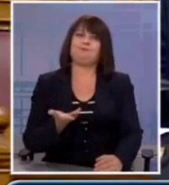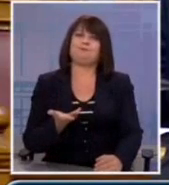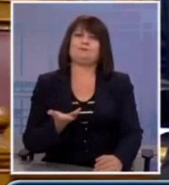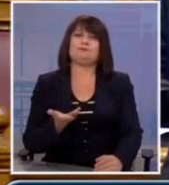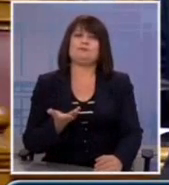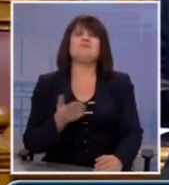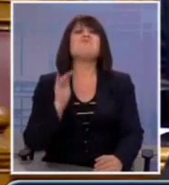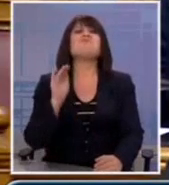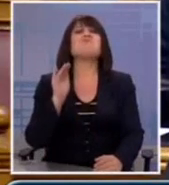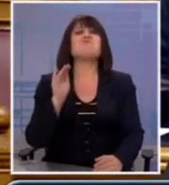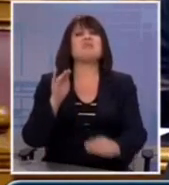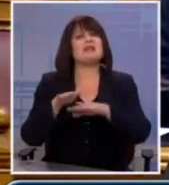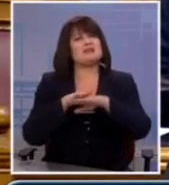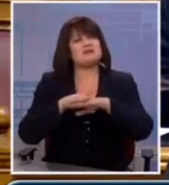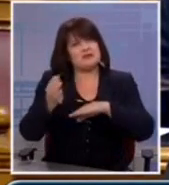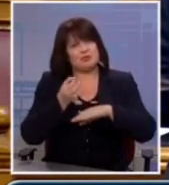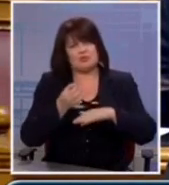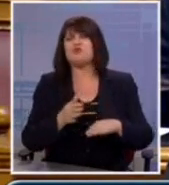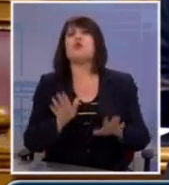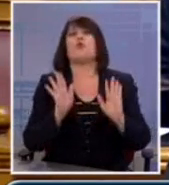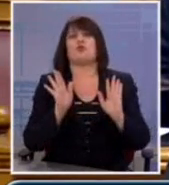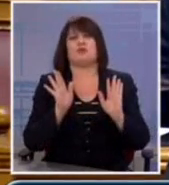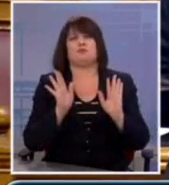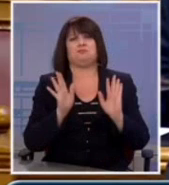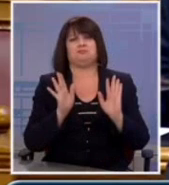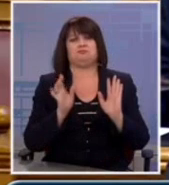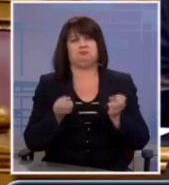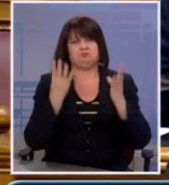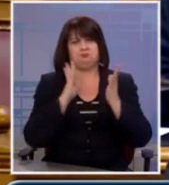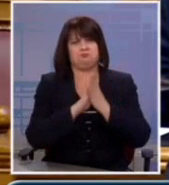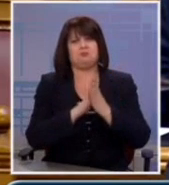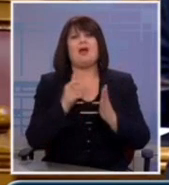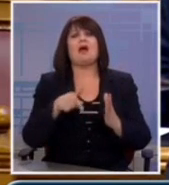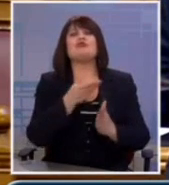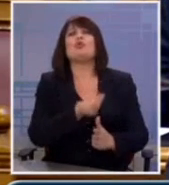δεν θα σας ζητήσω να ανακαλέσετε. Αυτό είναι το μεγαλύτερο